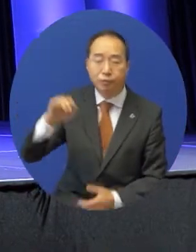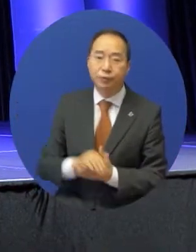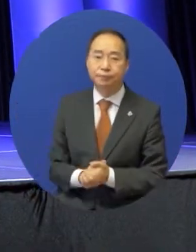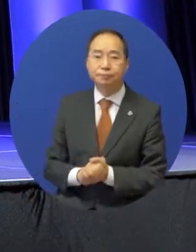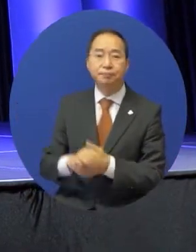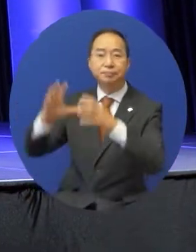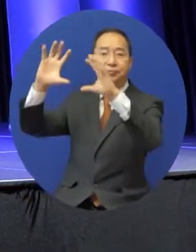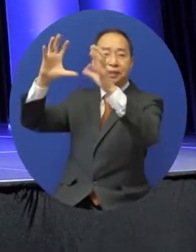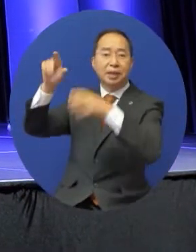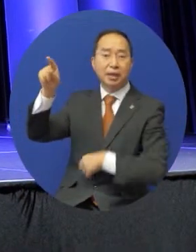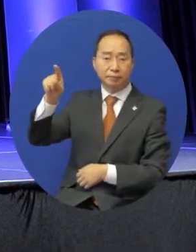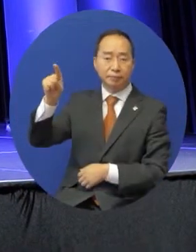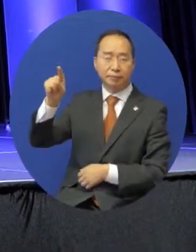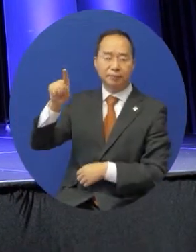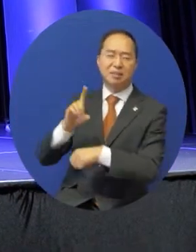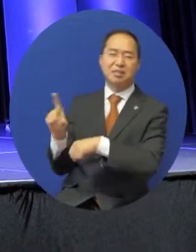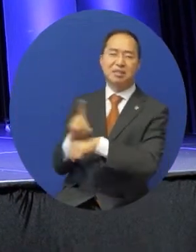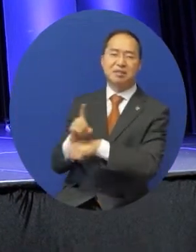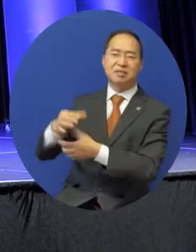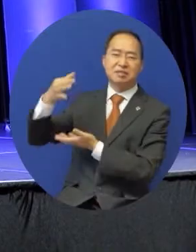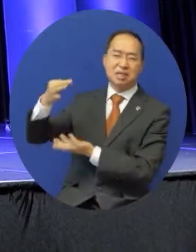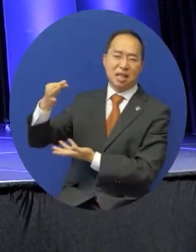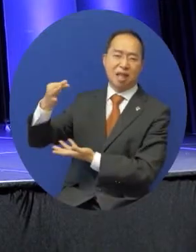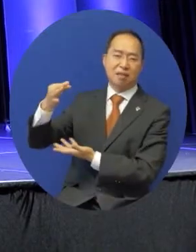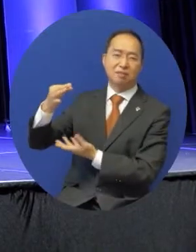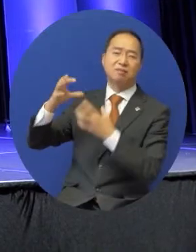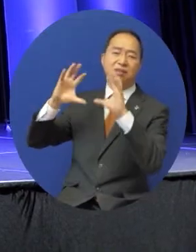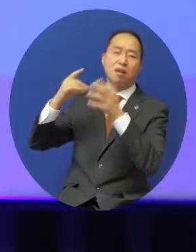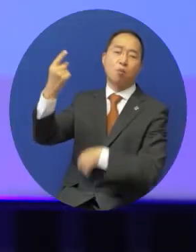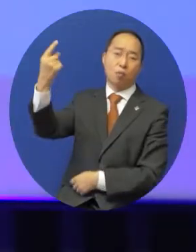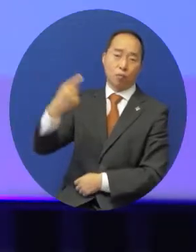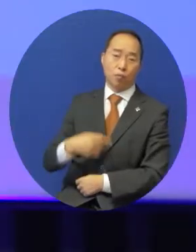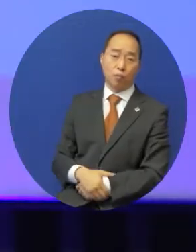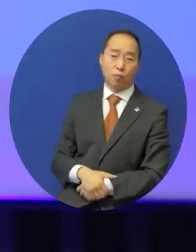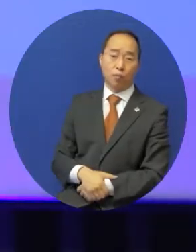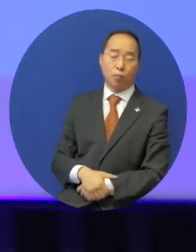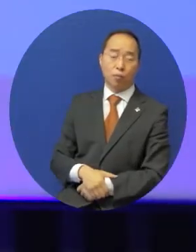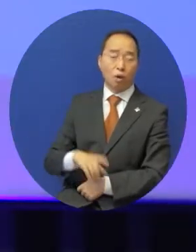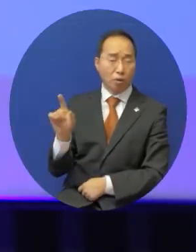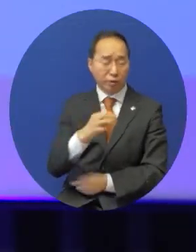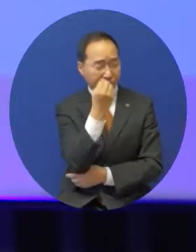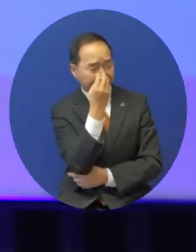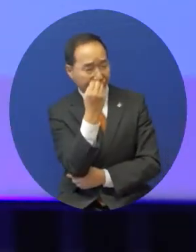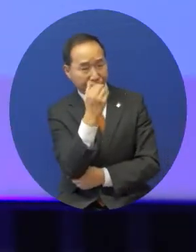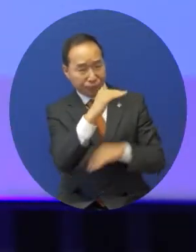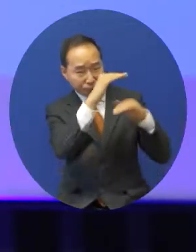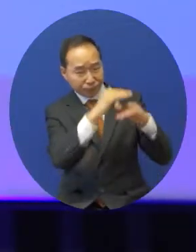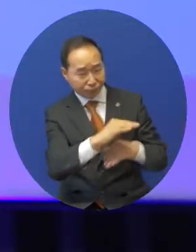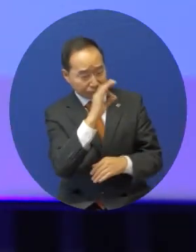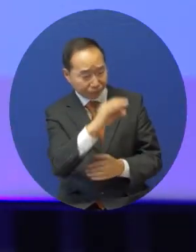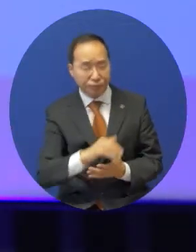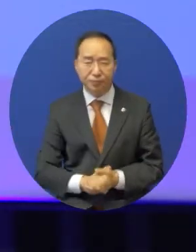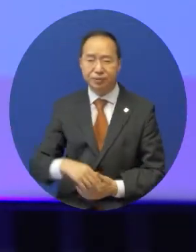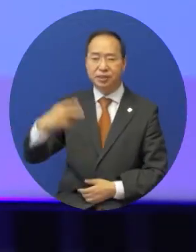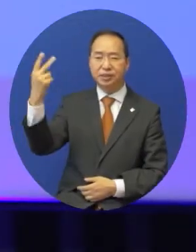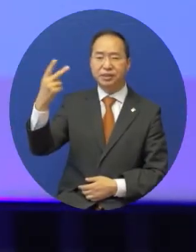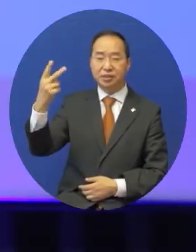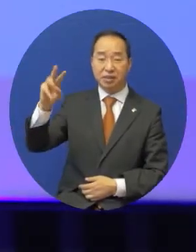그래서 앞으로 다가오는 그런 세상이 디지털 자산인데요. 이게 어떤 리포트에